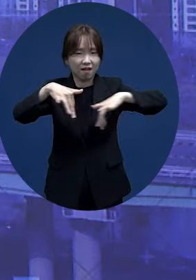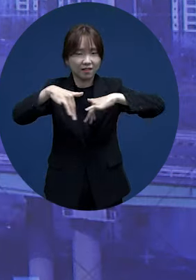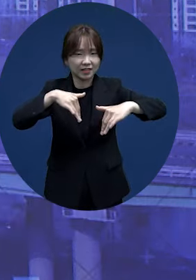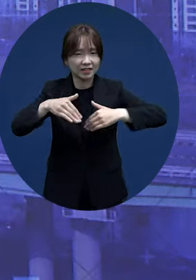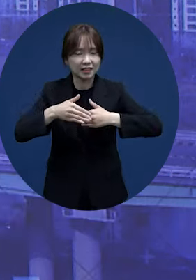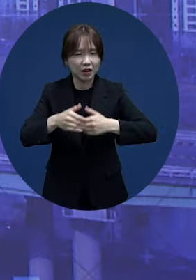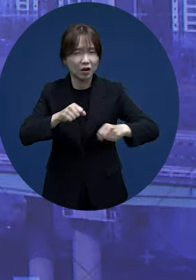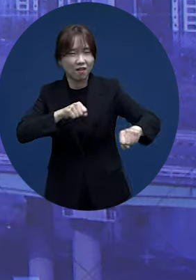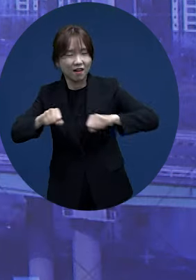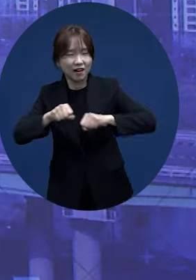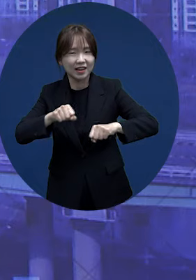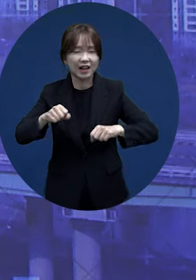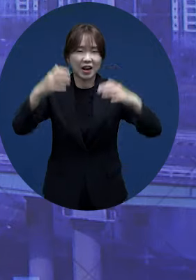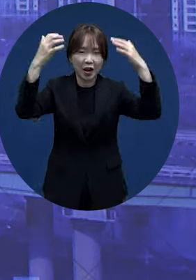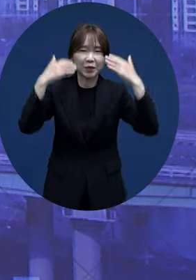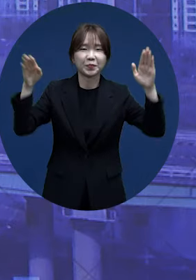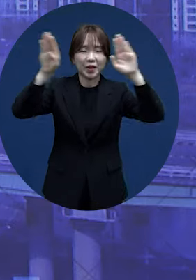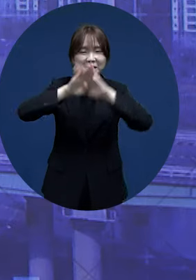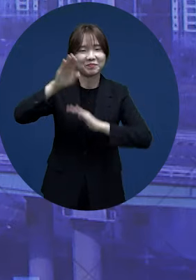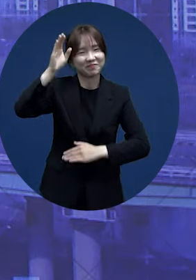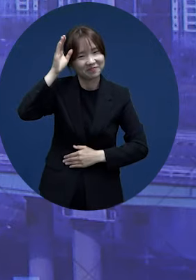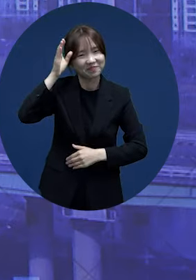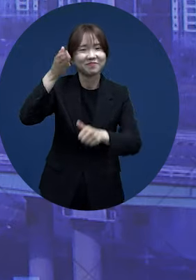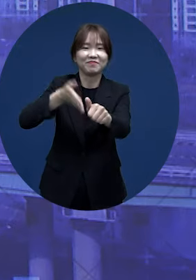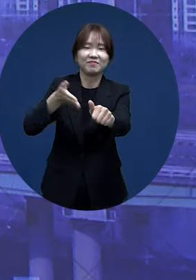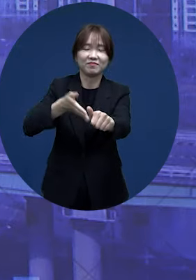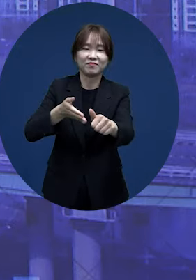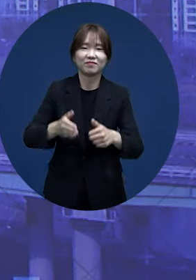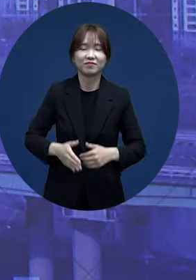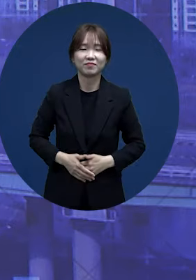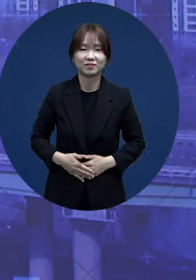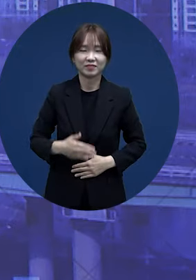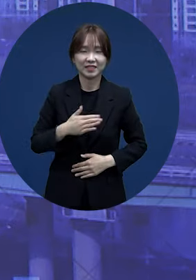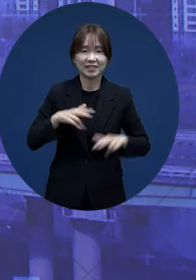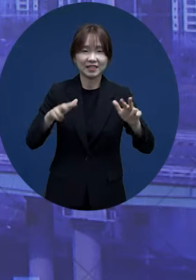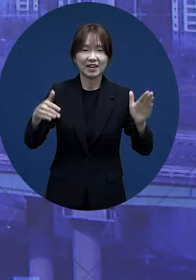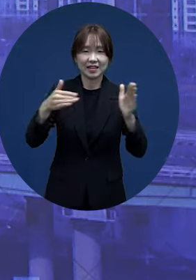젊음의 거리에서 진행되는 활기찬 여름밤을 기대해 주시기 바랍니다.